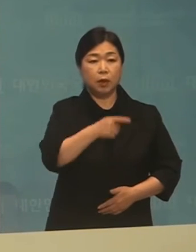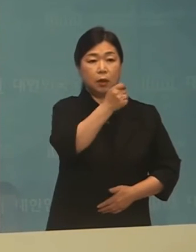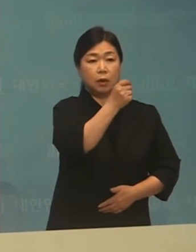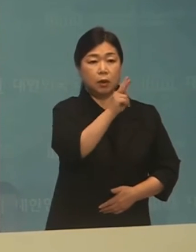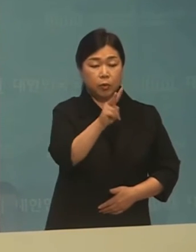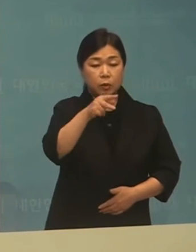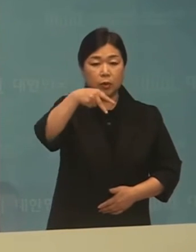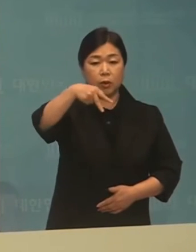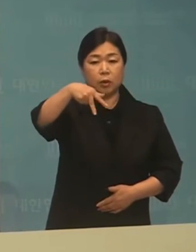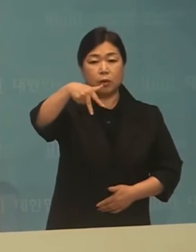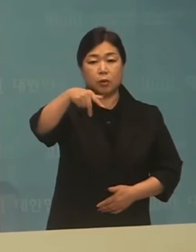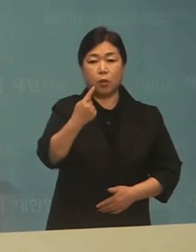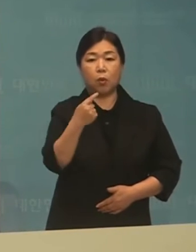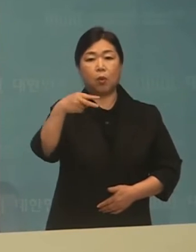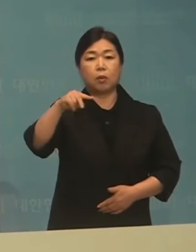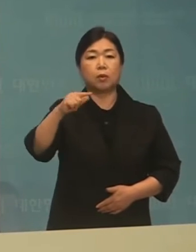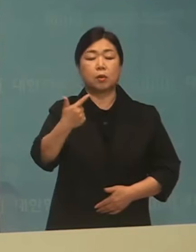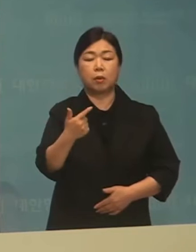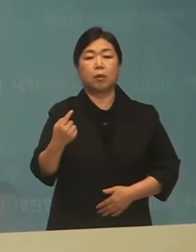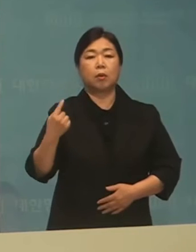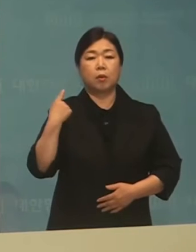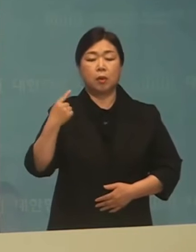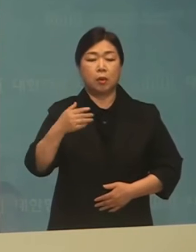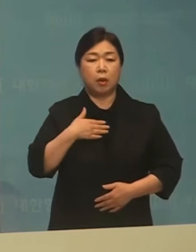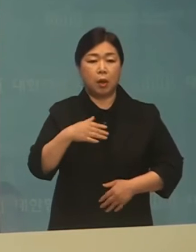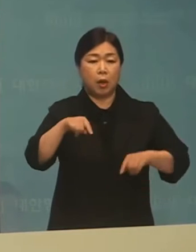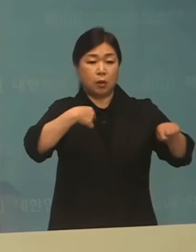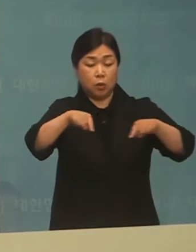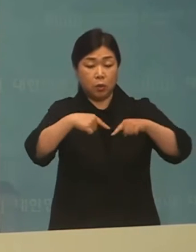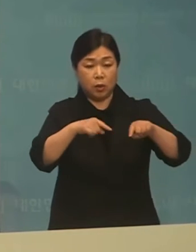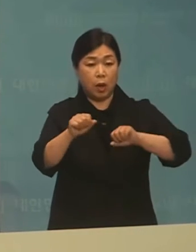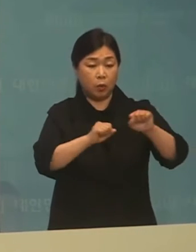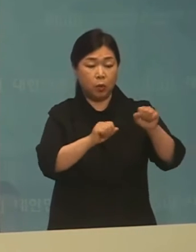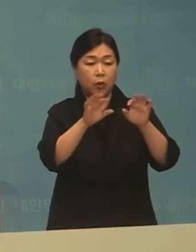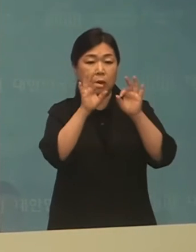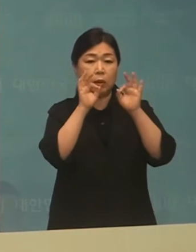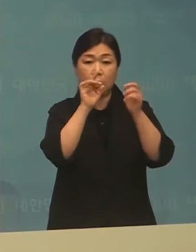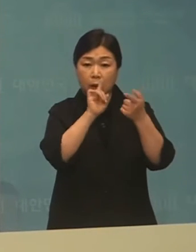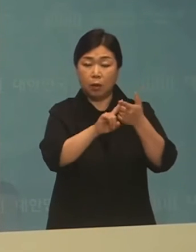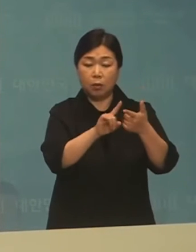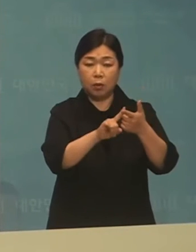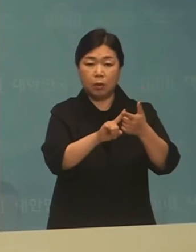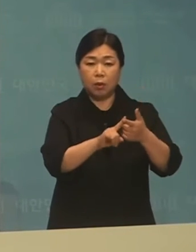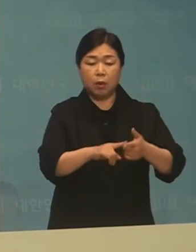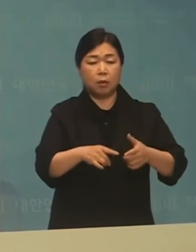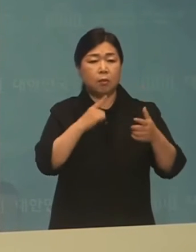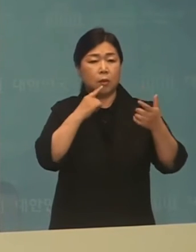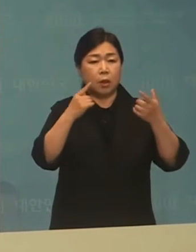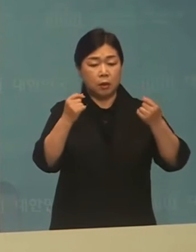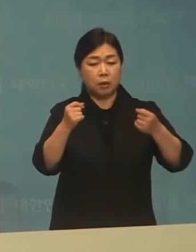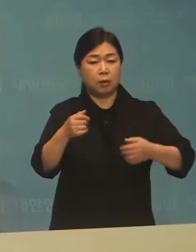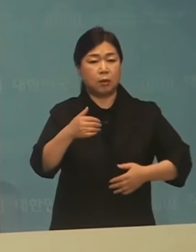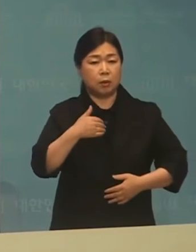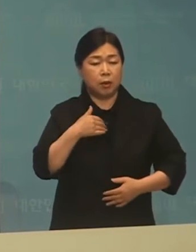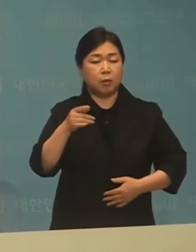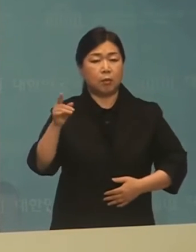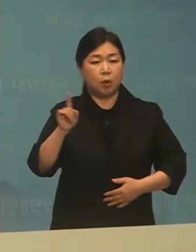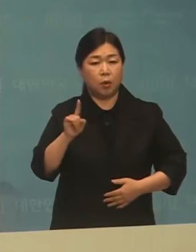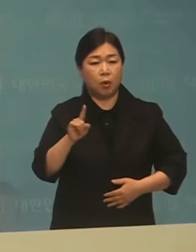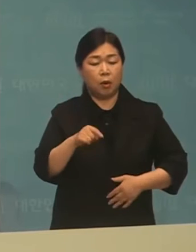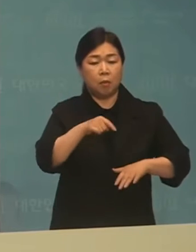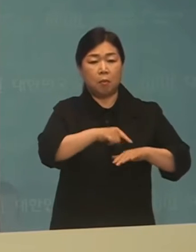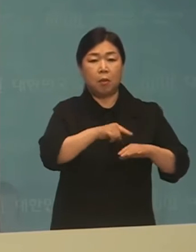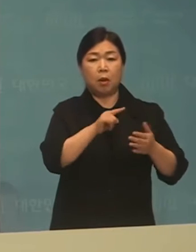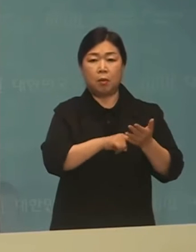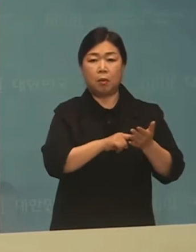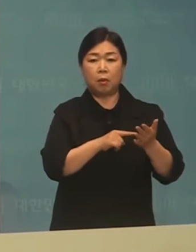TV조선은 어제 저희 정치행보에 대해서 마치 제가 눈앞의 이해에 따라